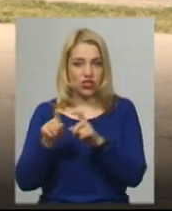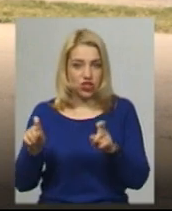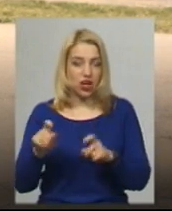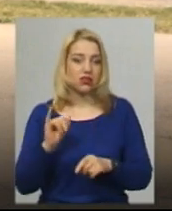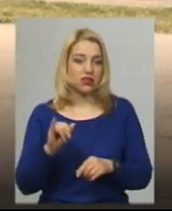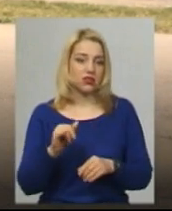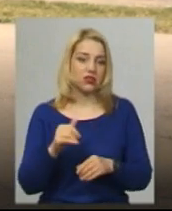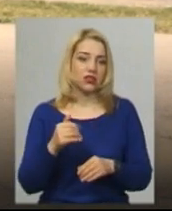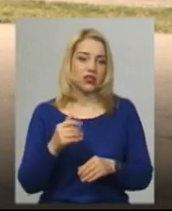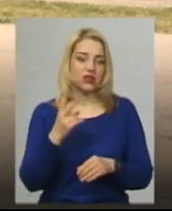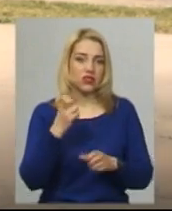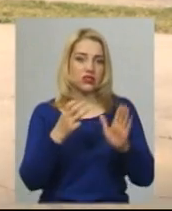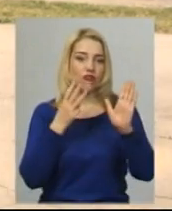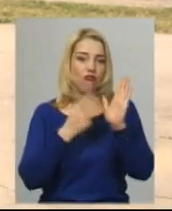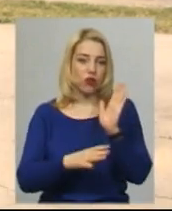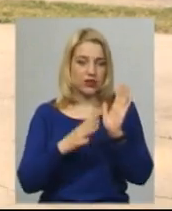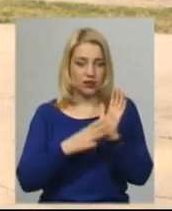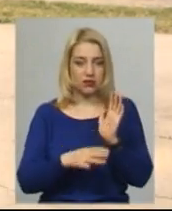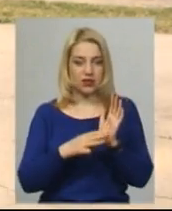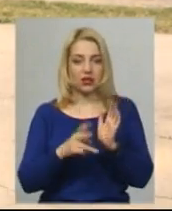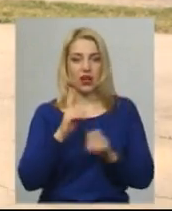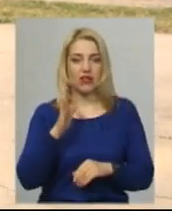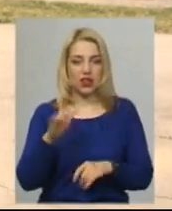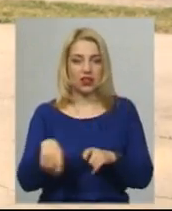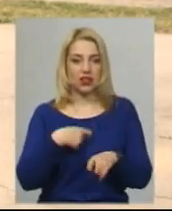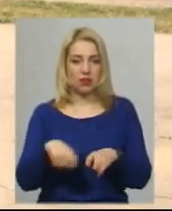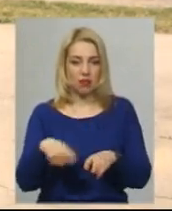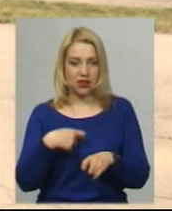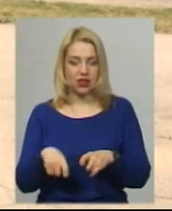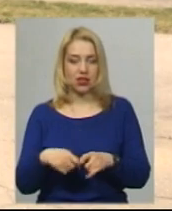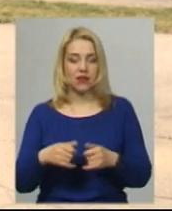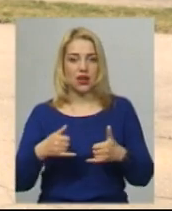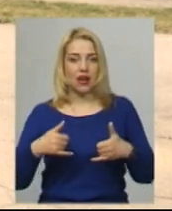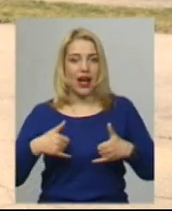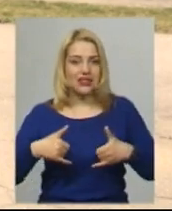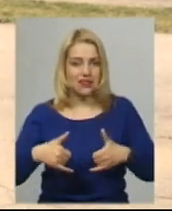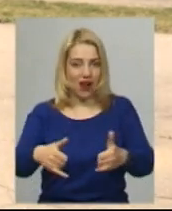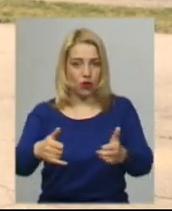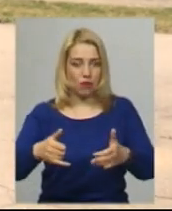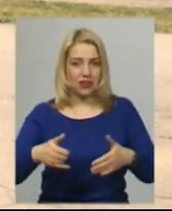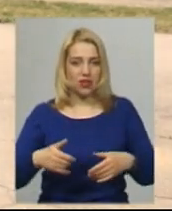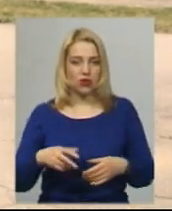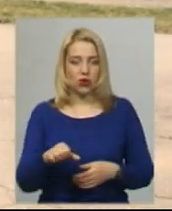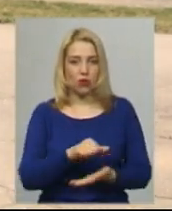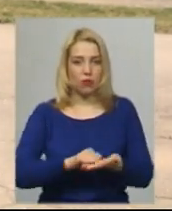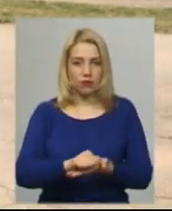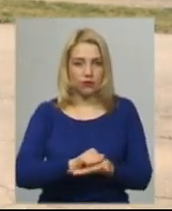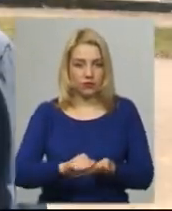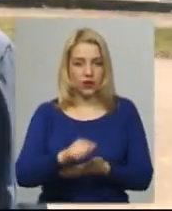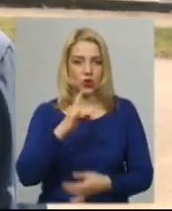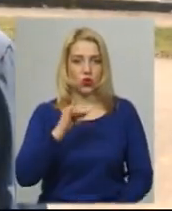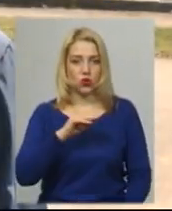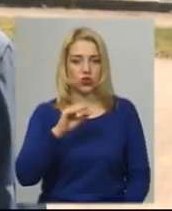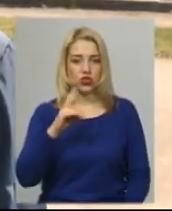близько 280 квадратних метрів асфальтобетонного покриття на кладовищі